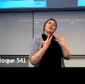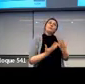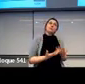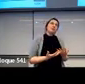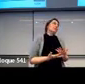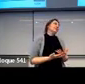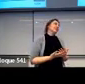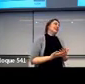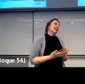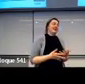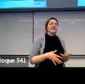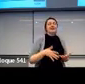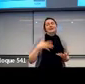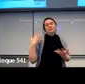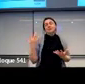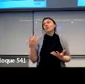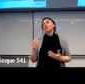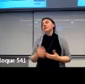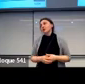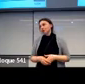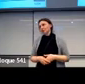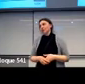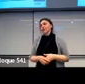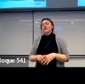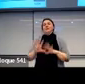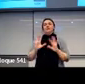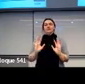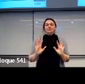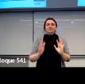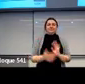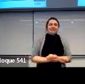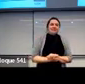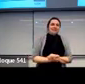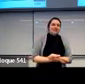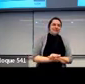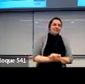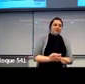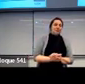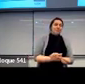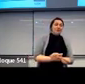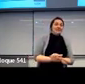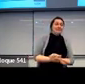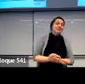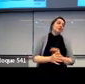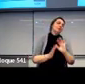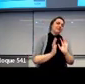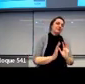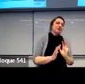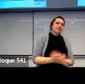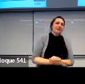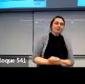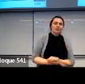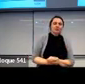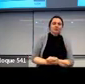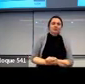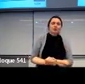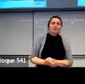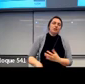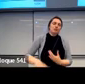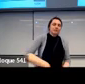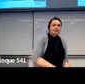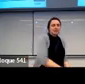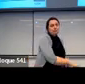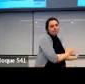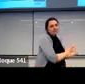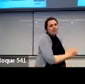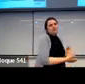clarifier c'est quoi la position de la GDR, puis c'est quoi les enjeux. Essayer d'être modeste, mais on trouvait ça quand même